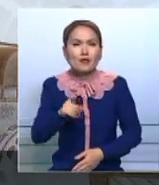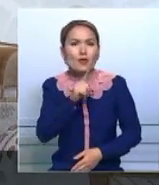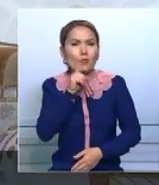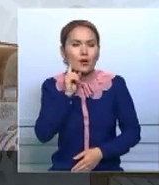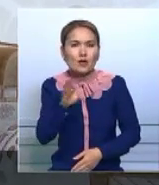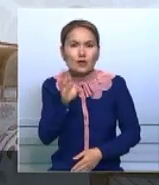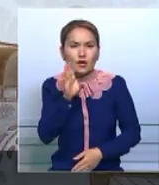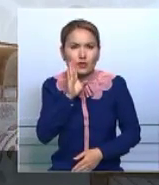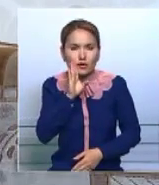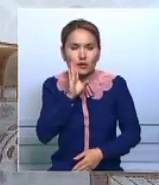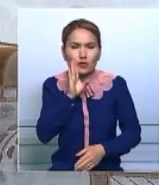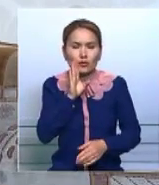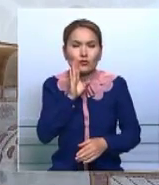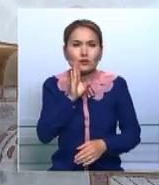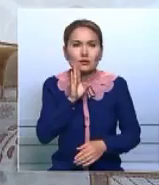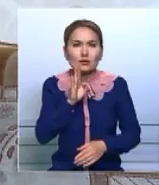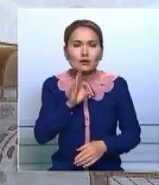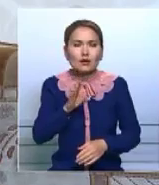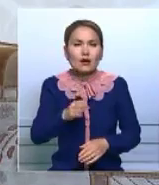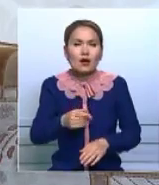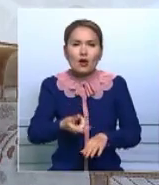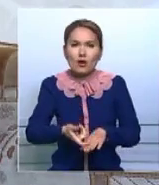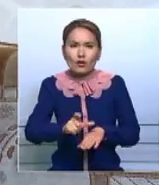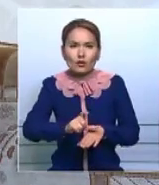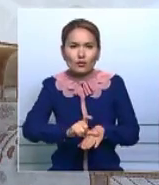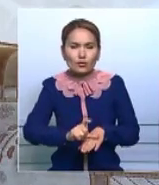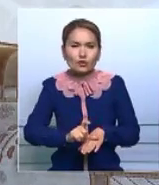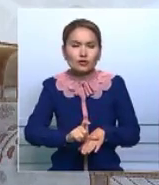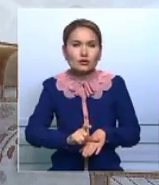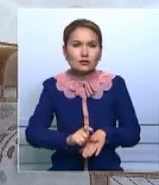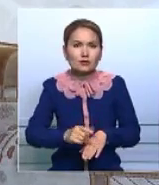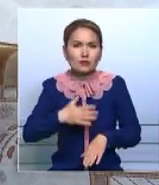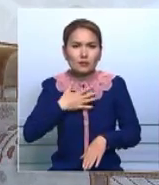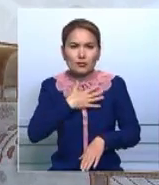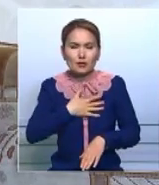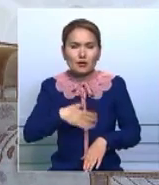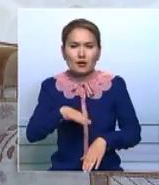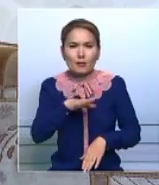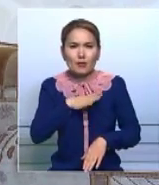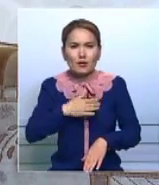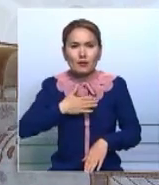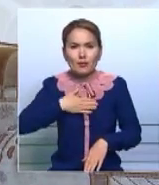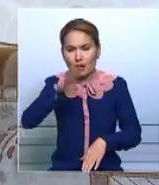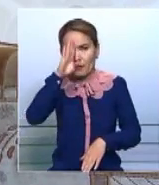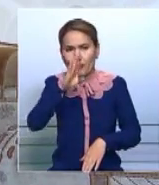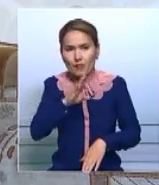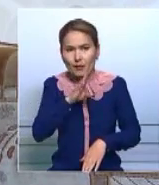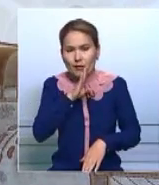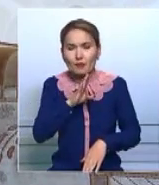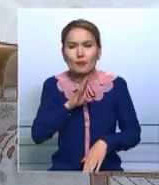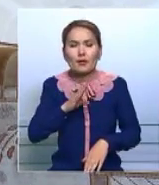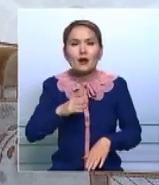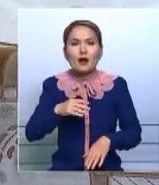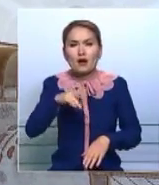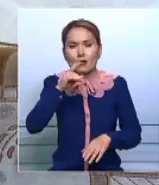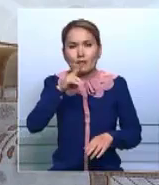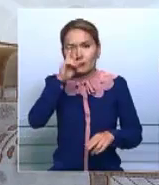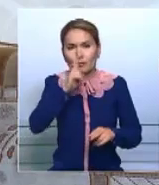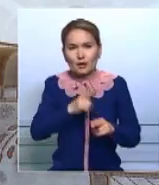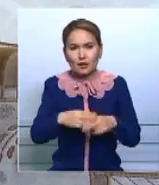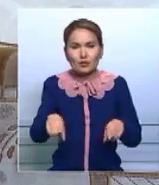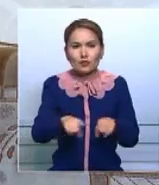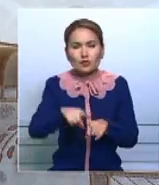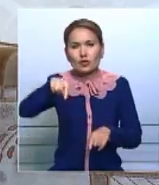үйге қайтқан соң анама хабарладым. Әрине ол жылады. Өйткен әкем мен ағам соғыста шайқасып жатты. Сол күні Новороссийск бағытында жүретін